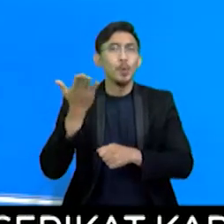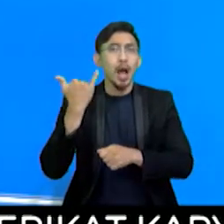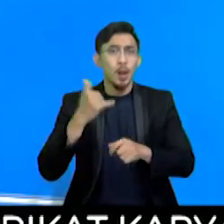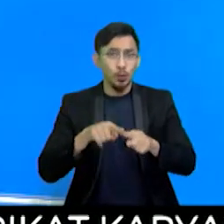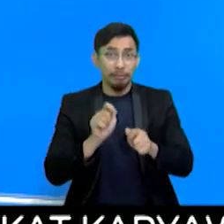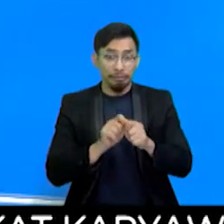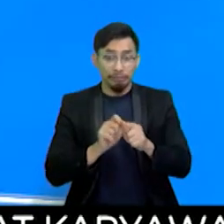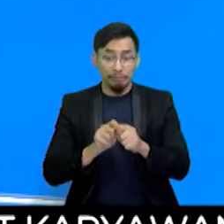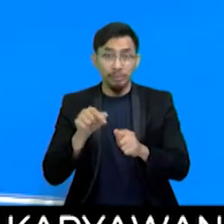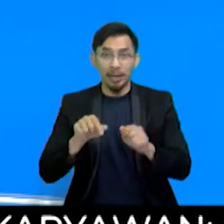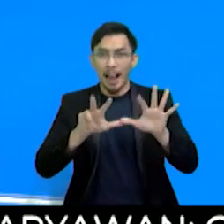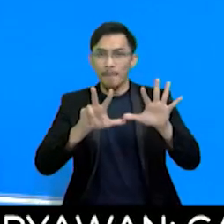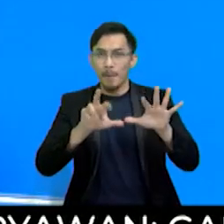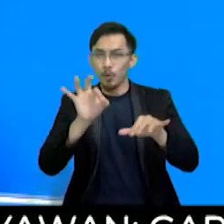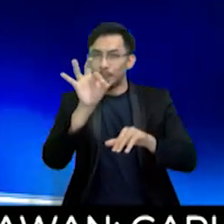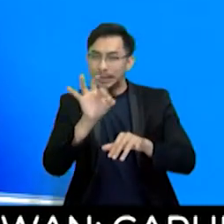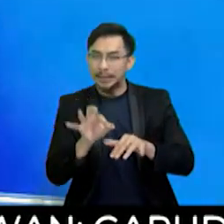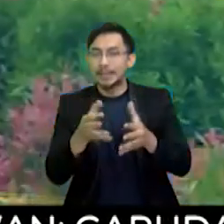pengerjaannya 80% telah selesai.